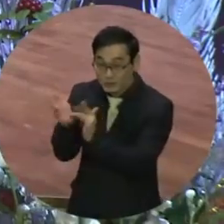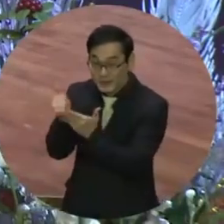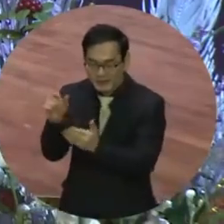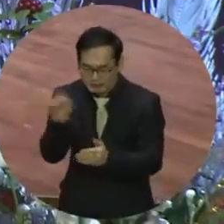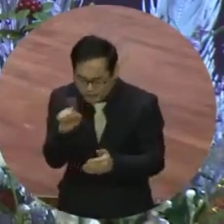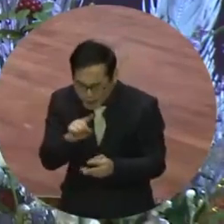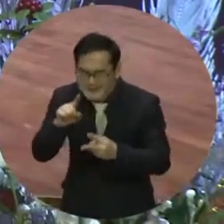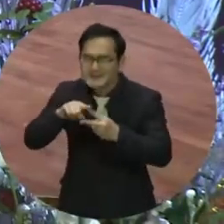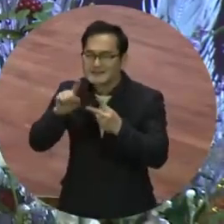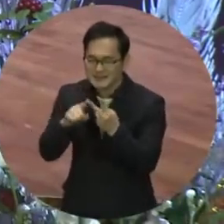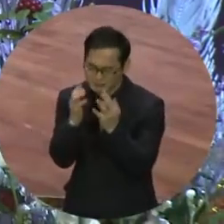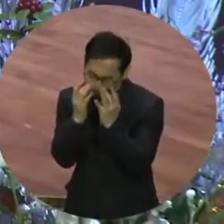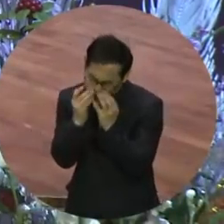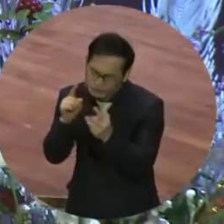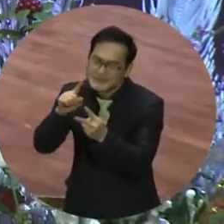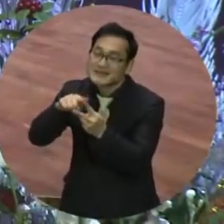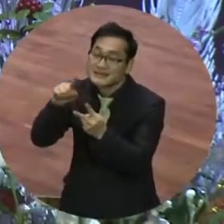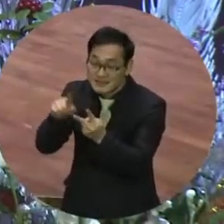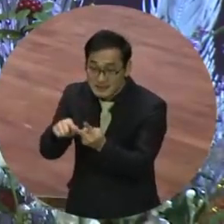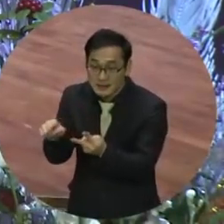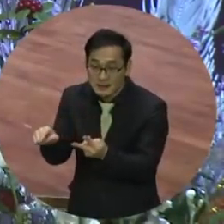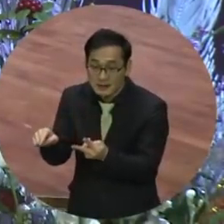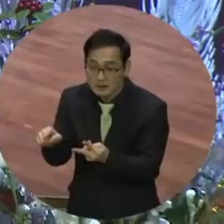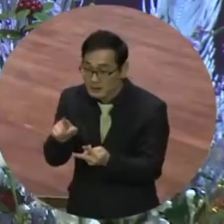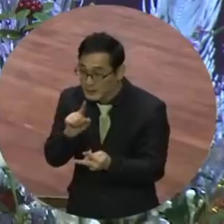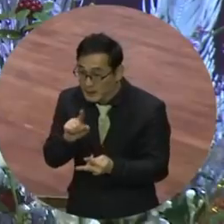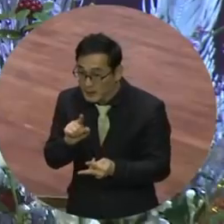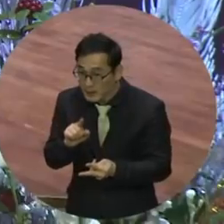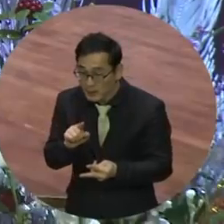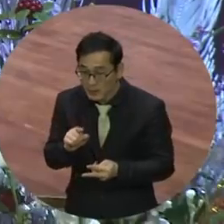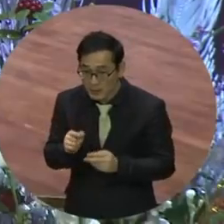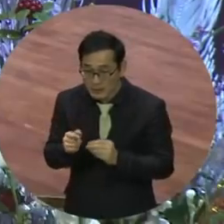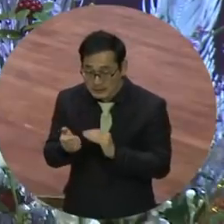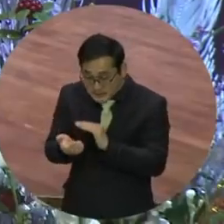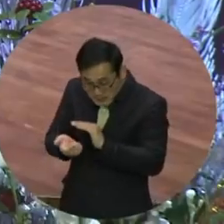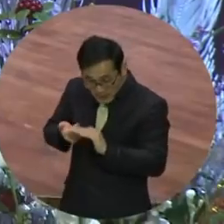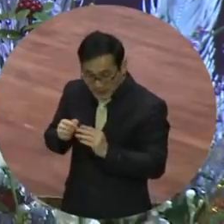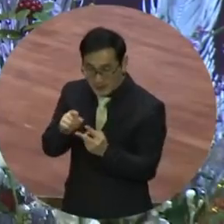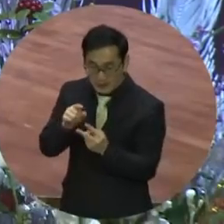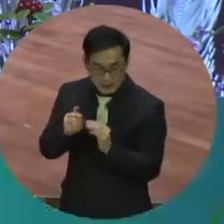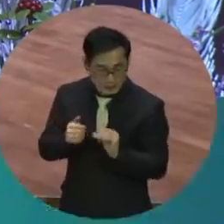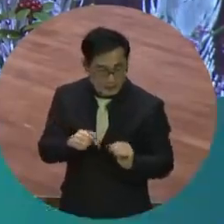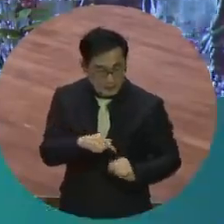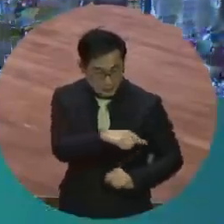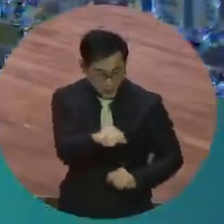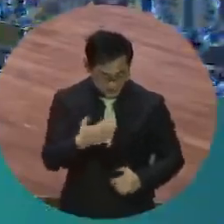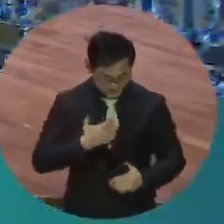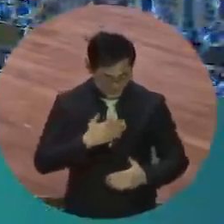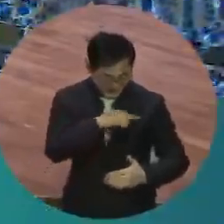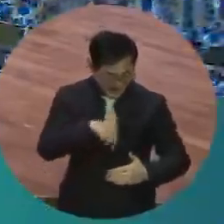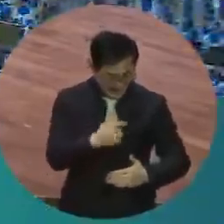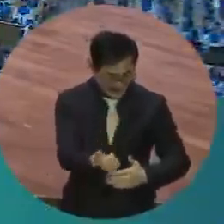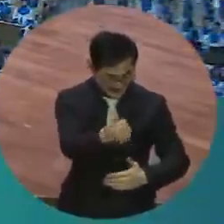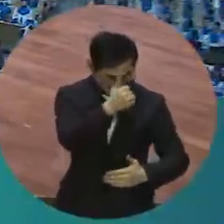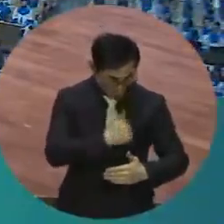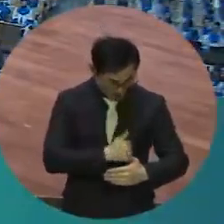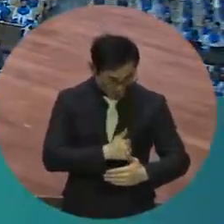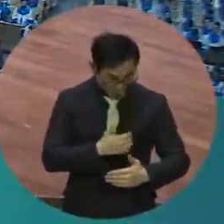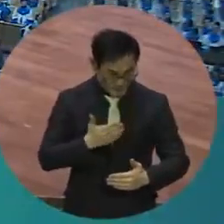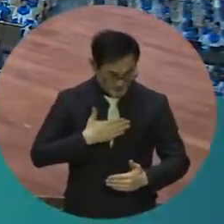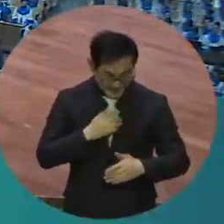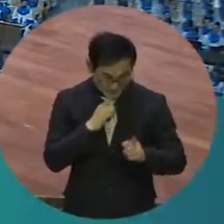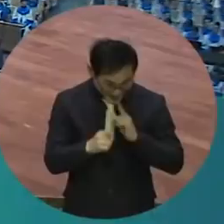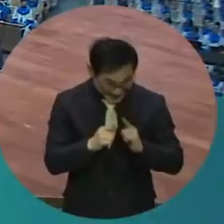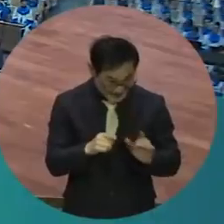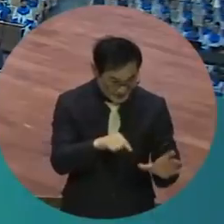무엇이든지의 전제 조건에 대해서 요한복음 15장 첫째는 미리 말했어요. 너희가 내 안에 거하고 내